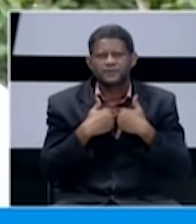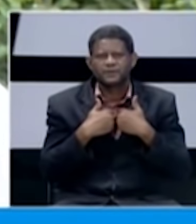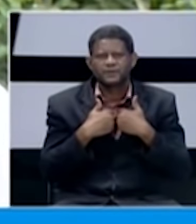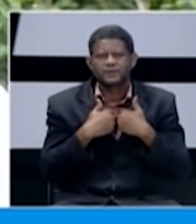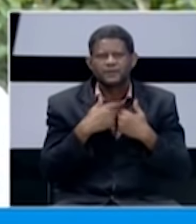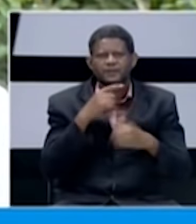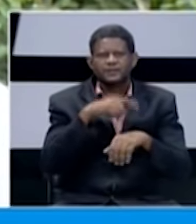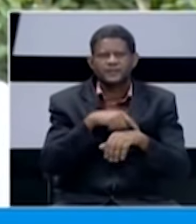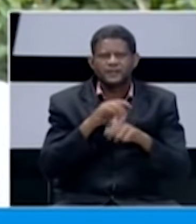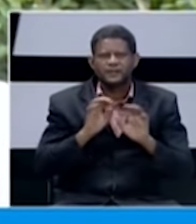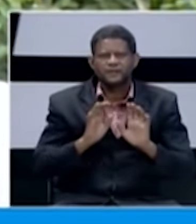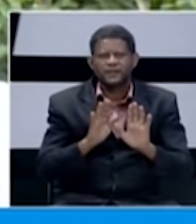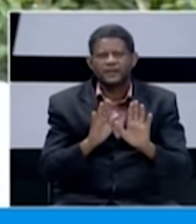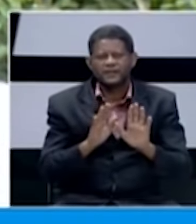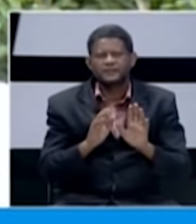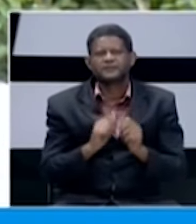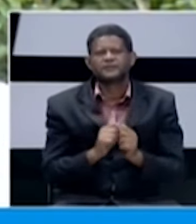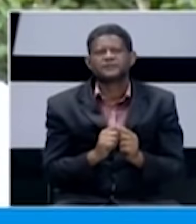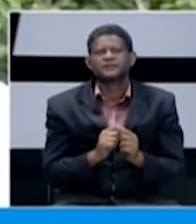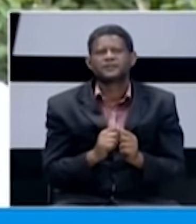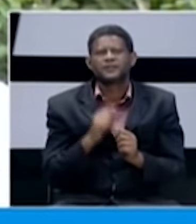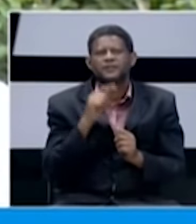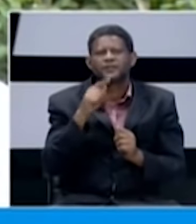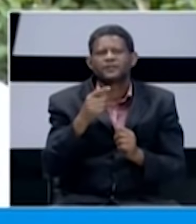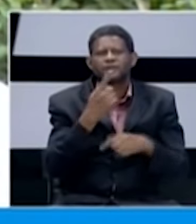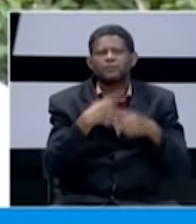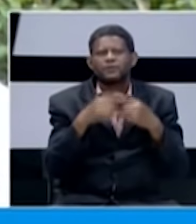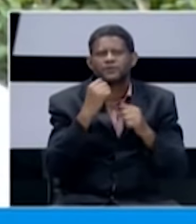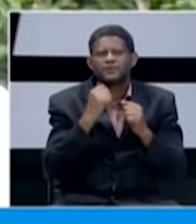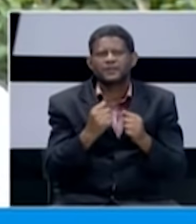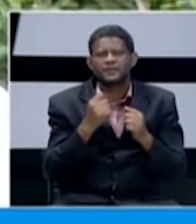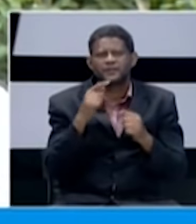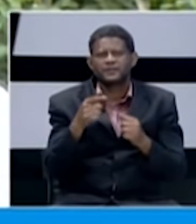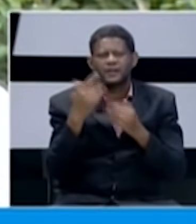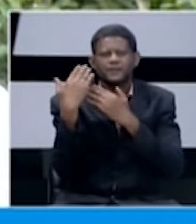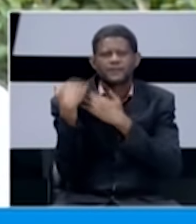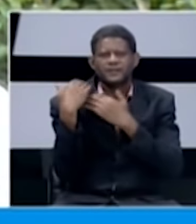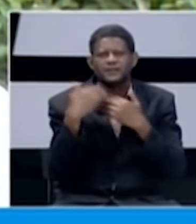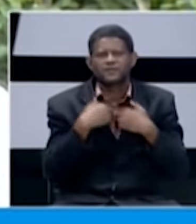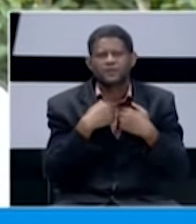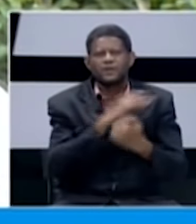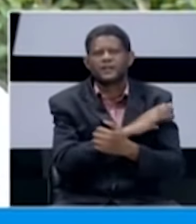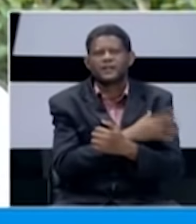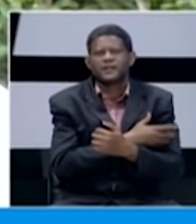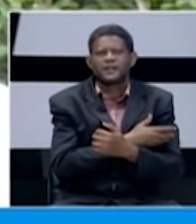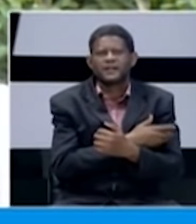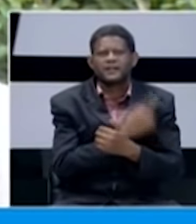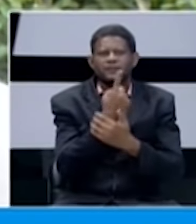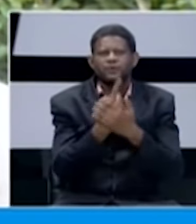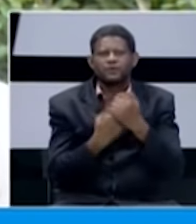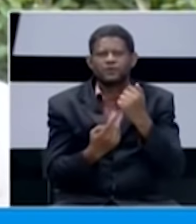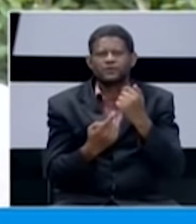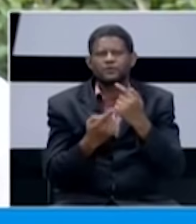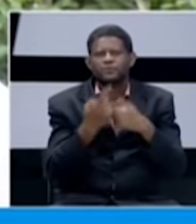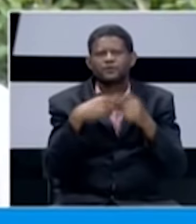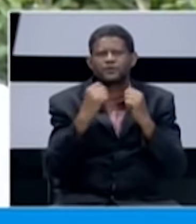دفيها لتوك موت أول خل لتخزو سلطان لله حيلي هذا حيلي كموت أول خل